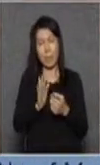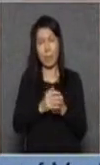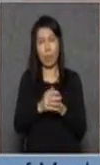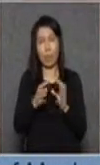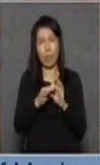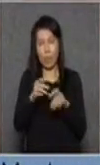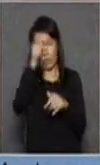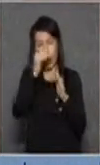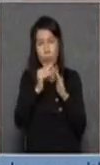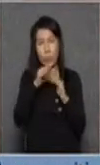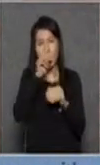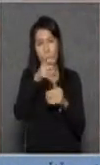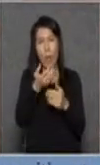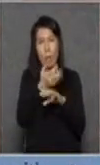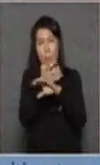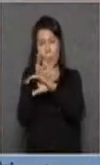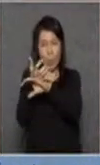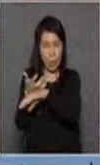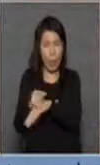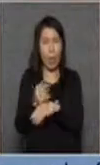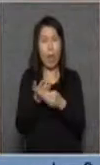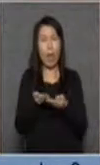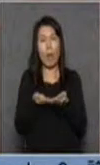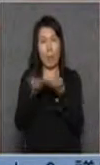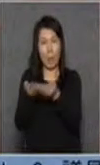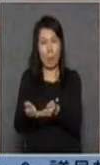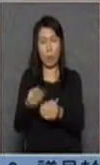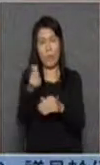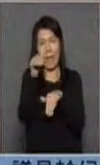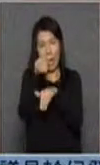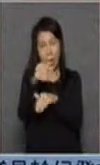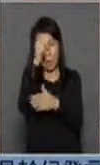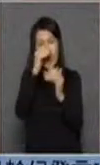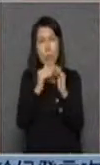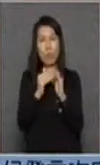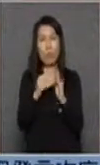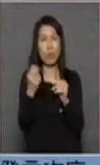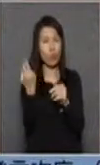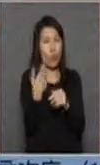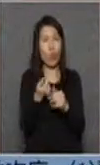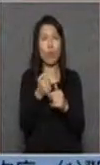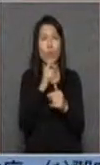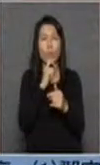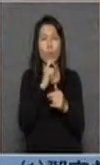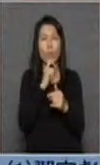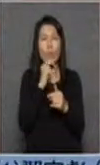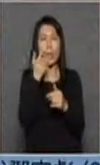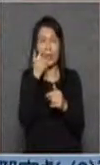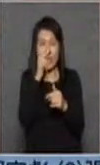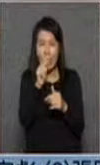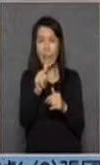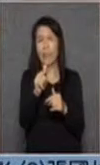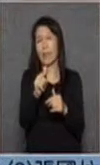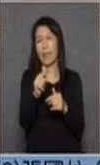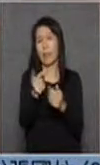就叫咗架白車，就將呢個病人咧就送出去伊利沙伯醫院，就再從一個新症